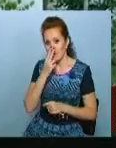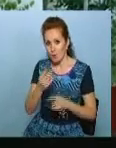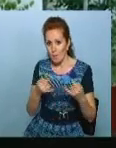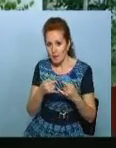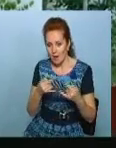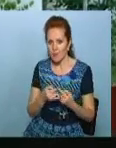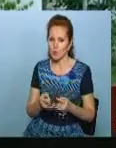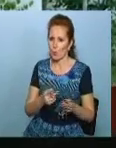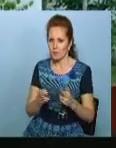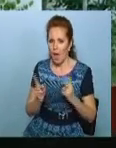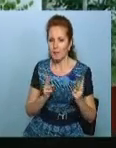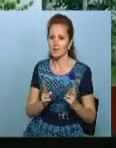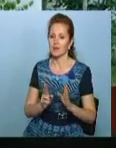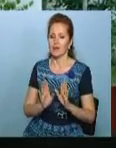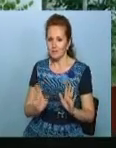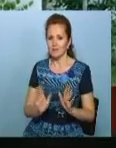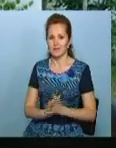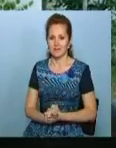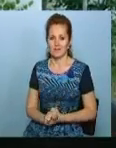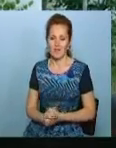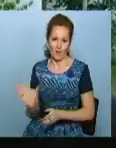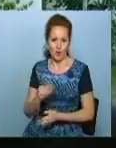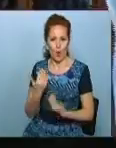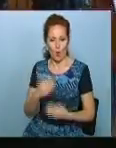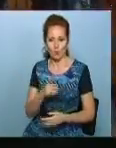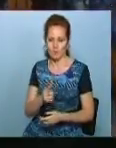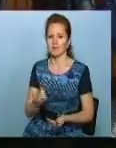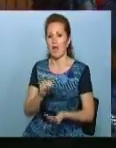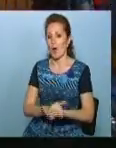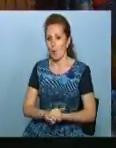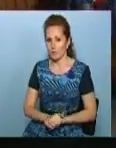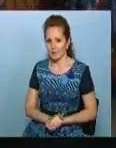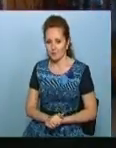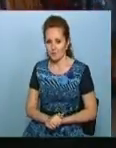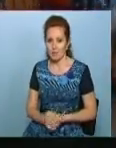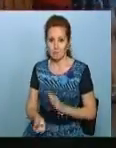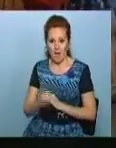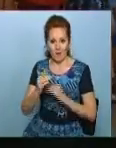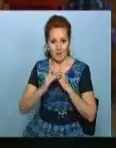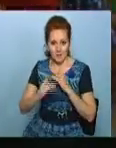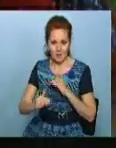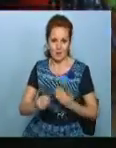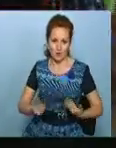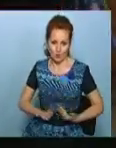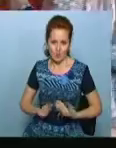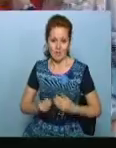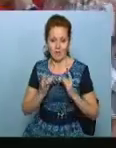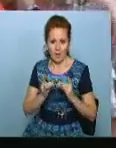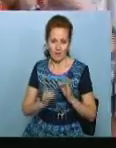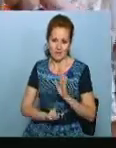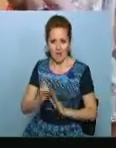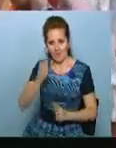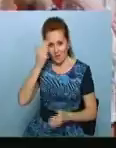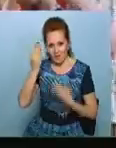все, танцы, все уже заматывалось уже. С появлением сцены жизнь в интернате стала веселее. Появился